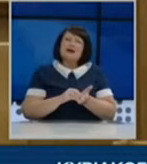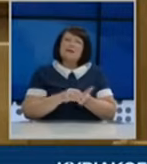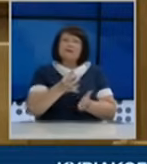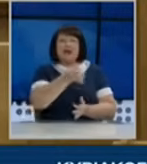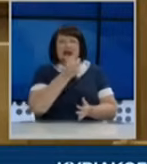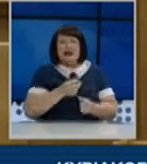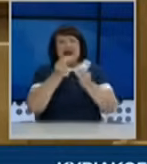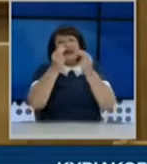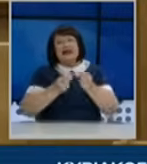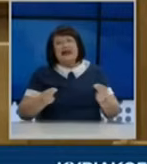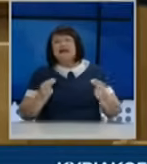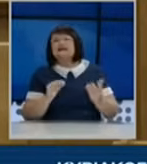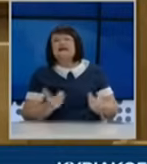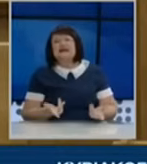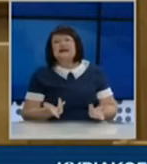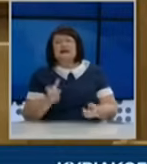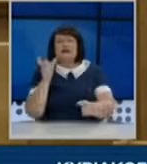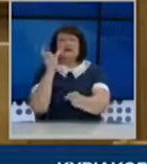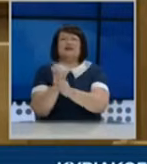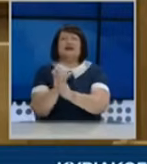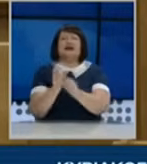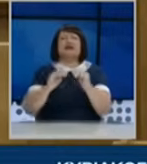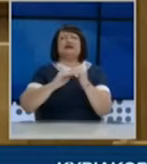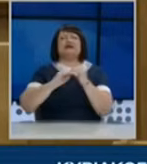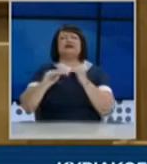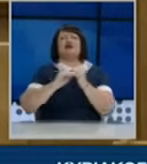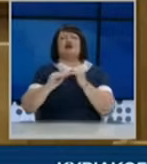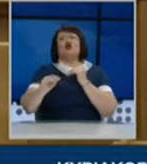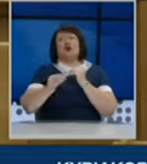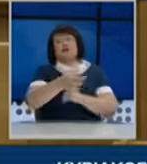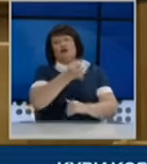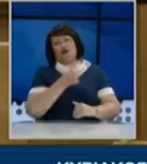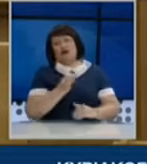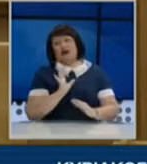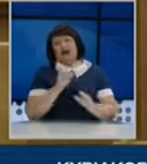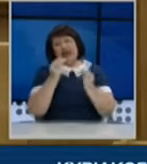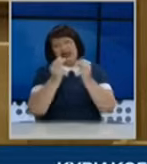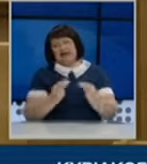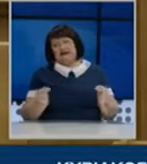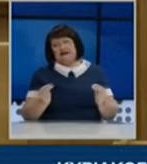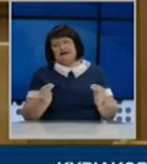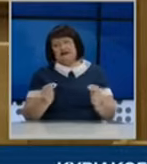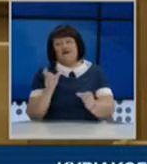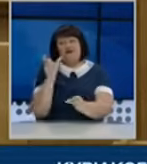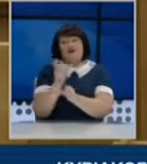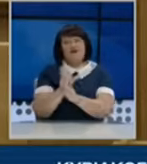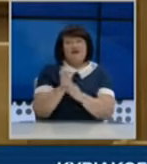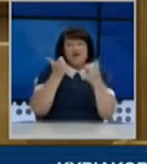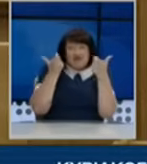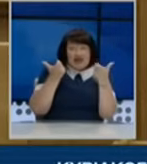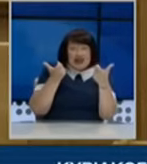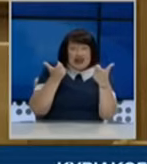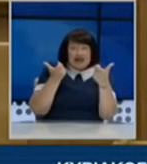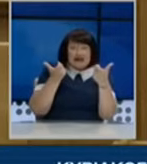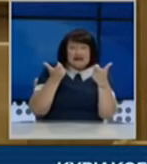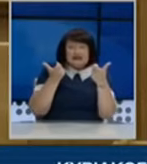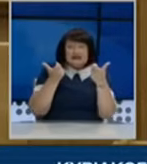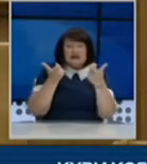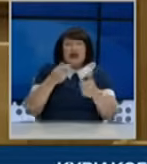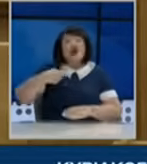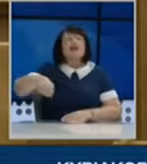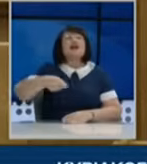λύση είναι να πάρει συνοριοφύλακες. Αυτό είπε ο Πρωθυπουργός. Η λύση δηλαδή είναι να πάρει συνοριοφύλακες. Πώς είναι νομική εδώ